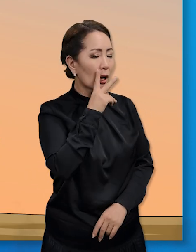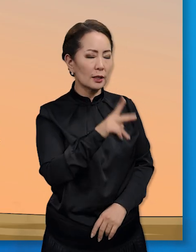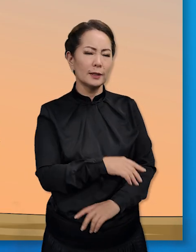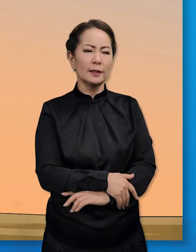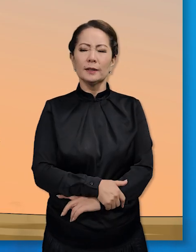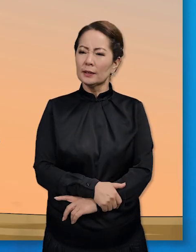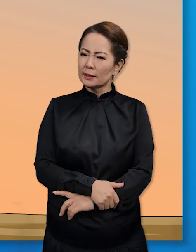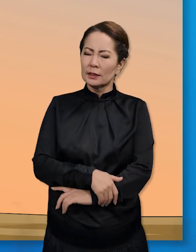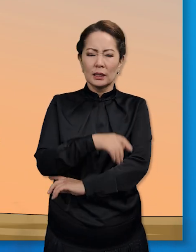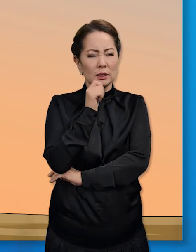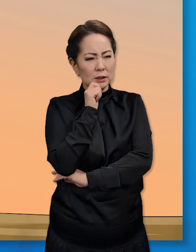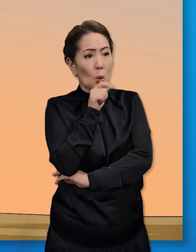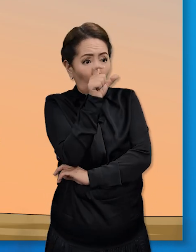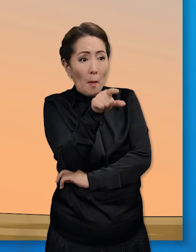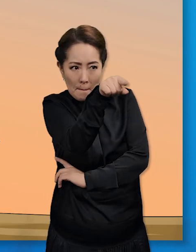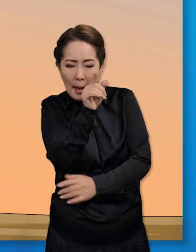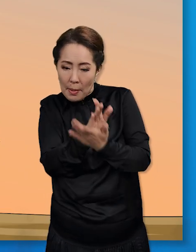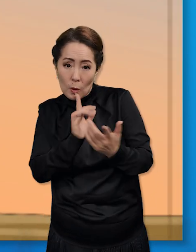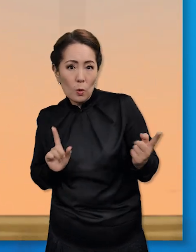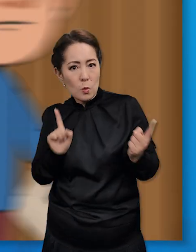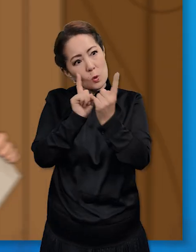За үз. Тэнд нэг хүн байна. Очиж асууя.